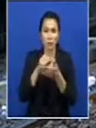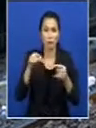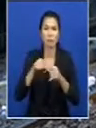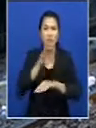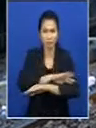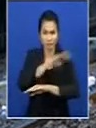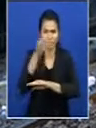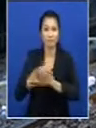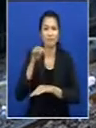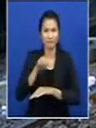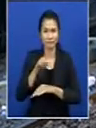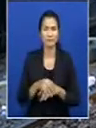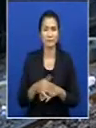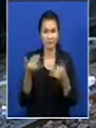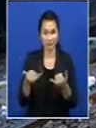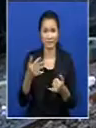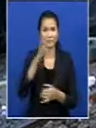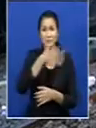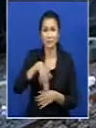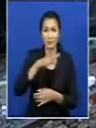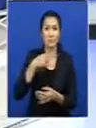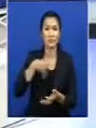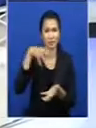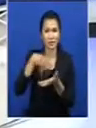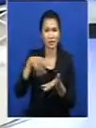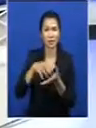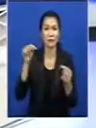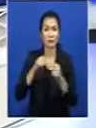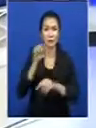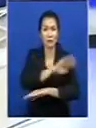ถานีรถไฟหัวลำโพงค่ะและนี่ก็เป็นบรรยากาศทั้งหมดของสถานีรถไฟหัวลำโพงค่ะ